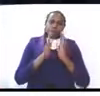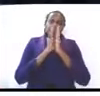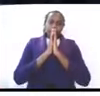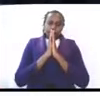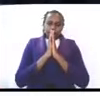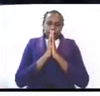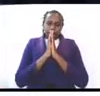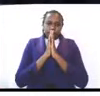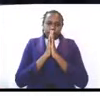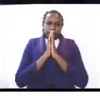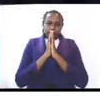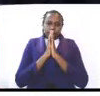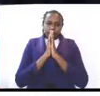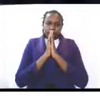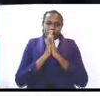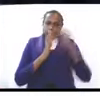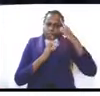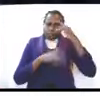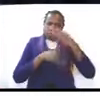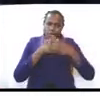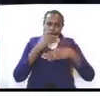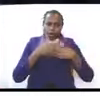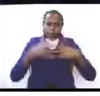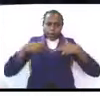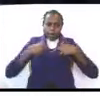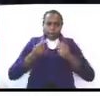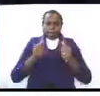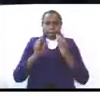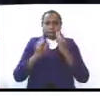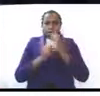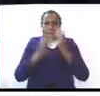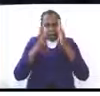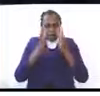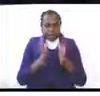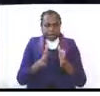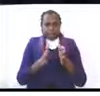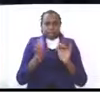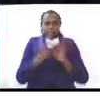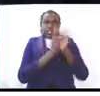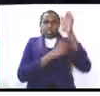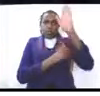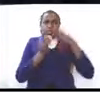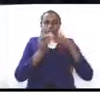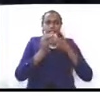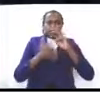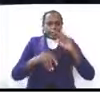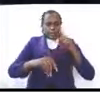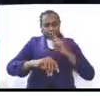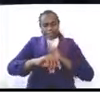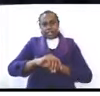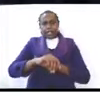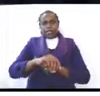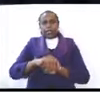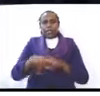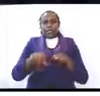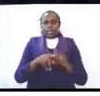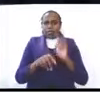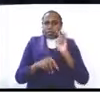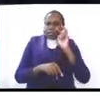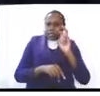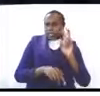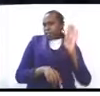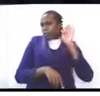tunaombea wahudumu wote wa afya. Baba ukawalinde kwa wakati huu. Tumepata